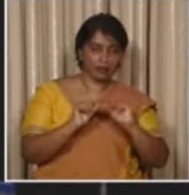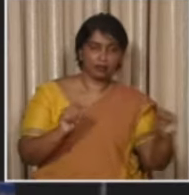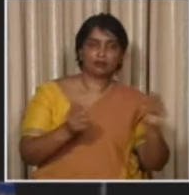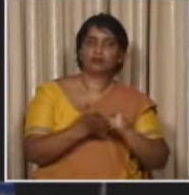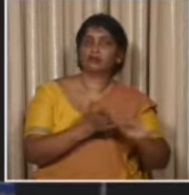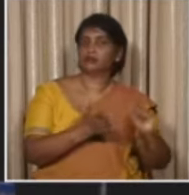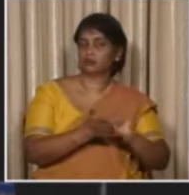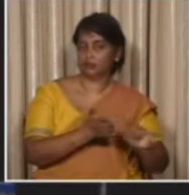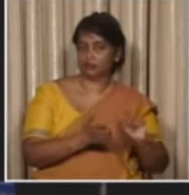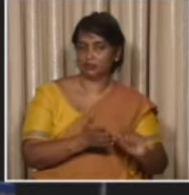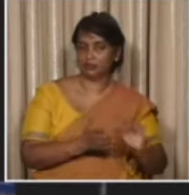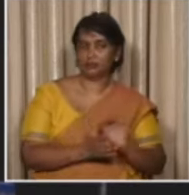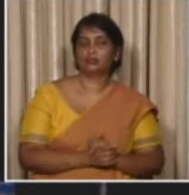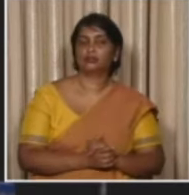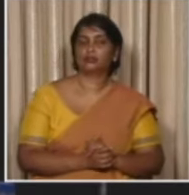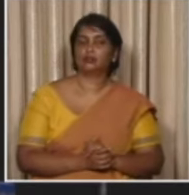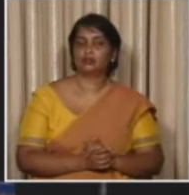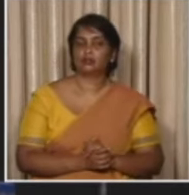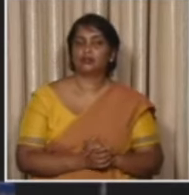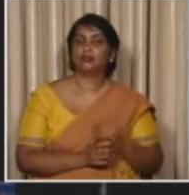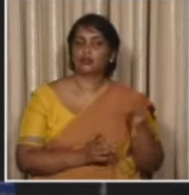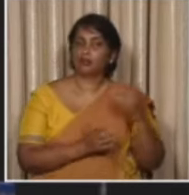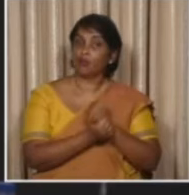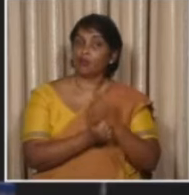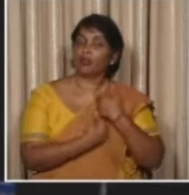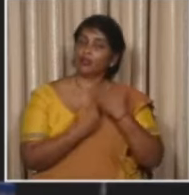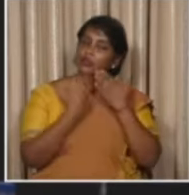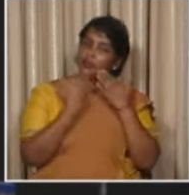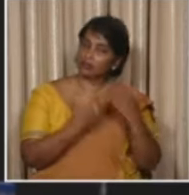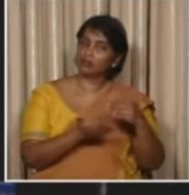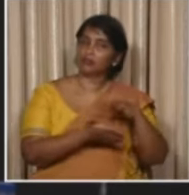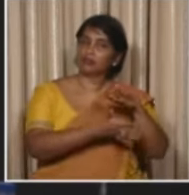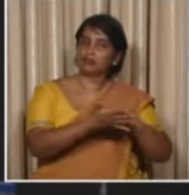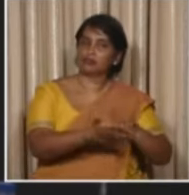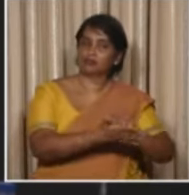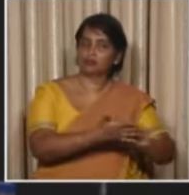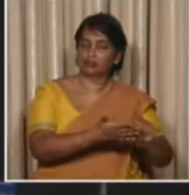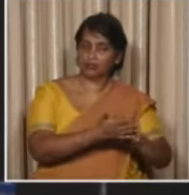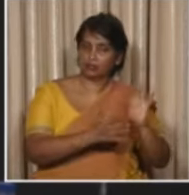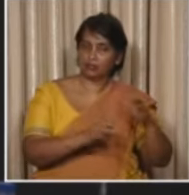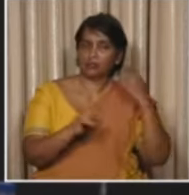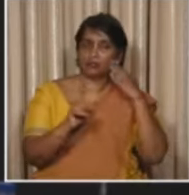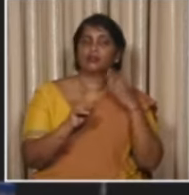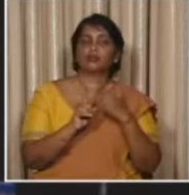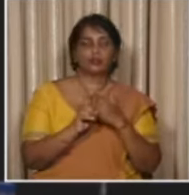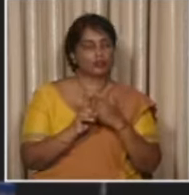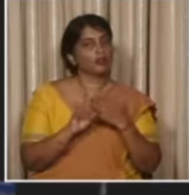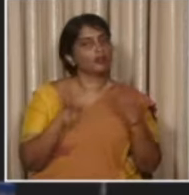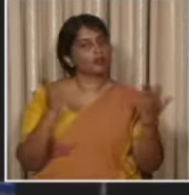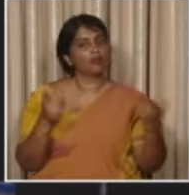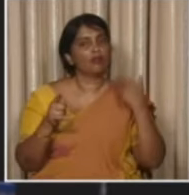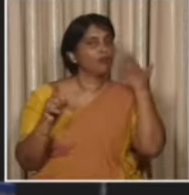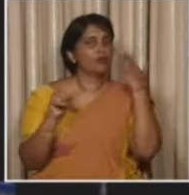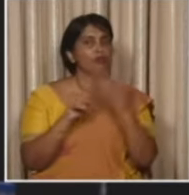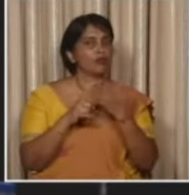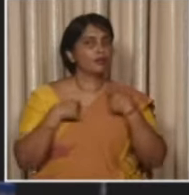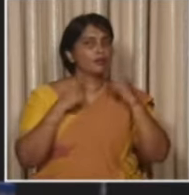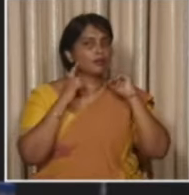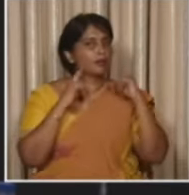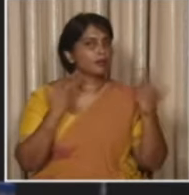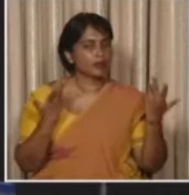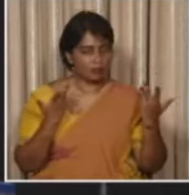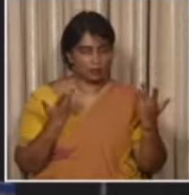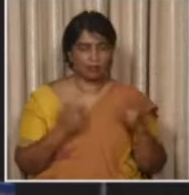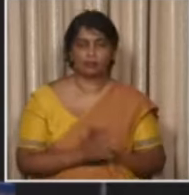කරලා තියෙනවා. ඉතින් එතුමාට අපි ස්තුතිවන්ත වෙන්න ඕනේ සටහන කරලා තියෙන එක පිළිබඳව. එහෙම නැත්නම් අපි මේ පිළිබඳව දන්නේ නැහැ. ඒ